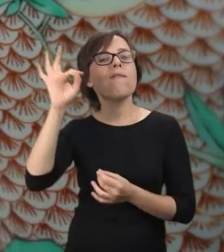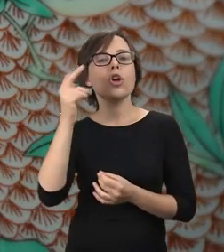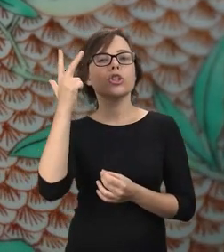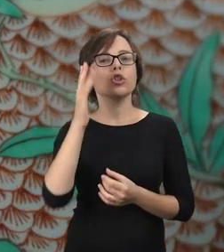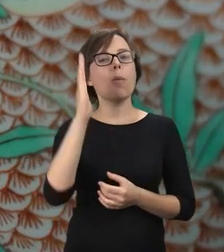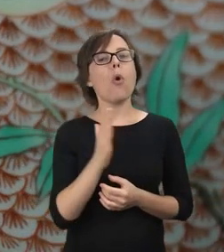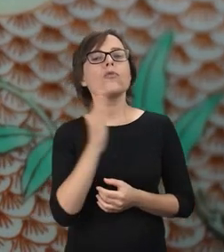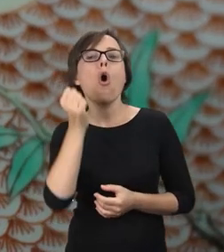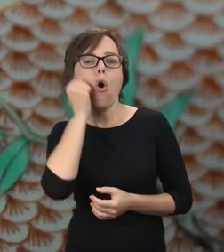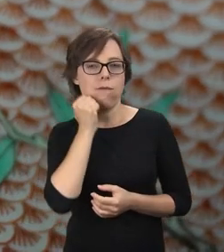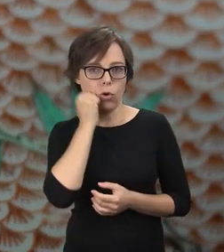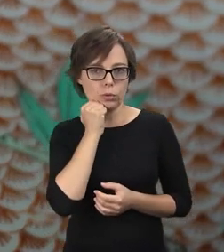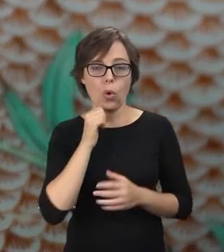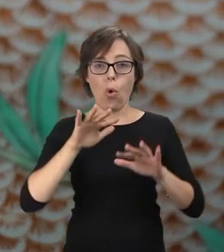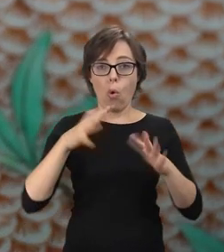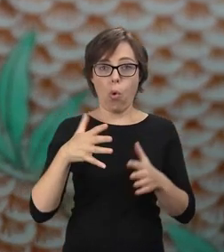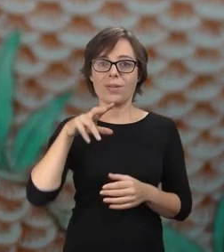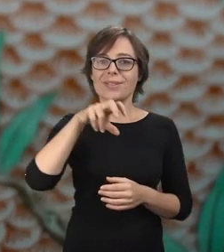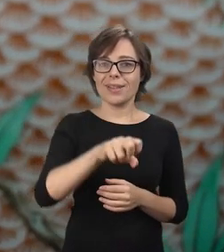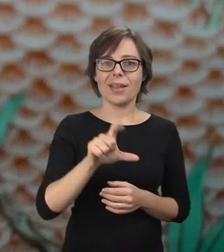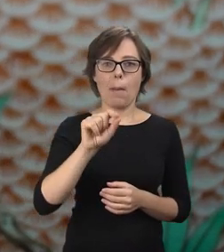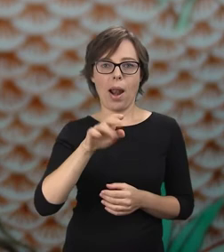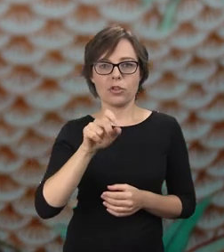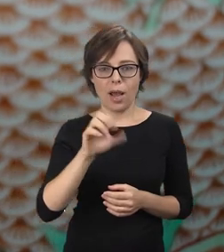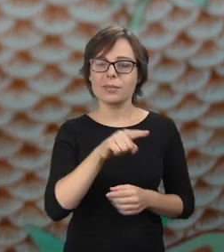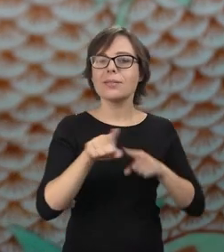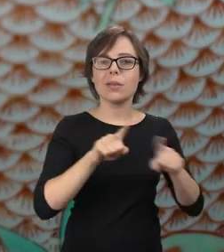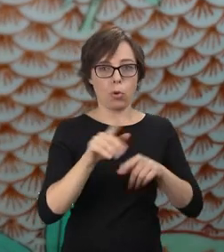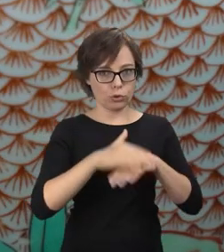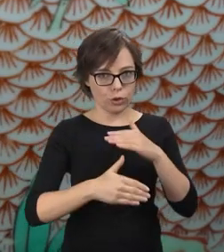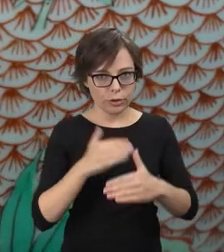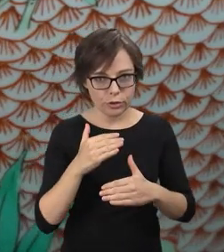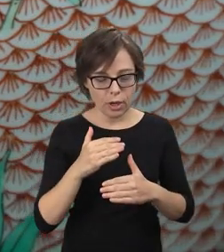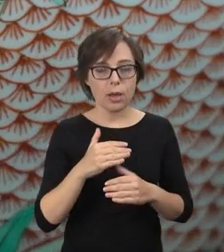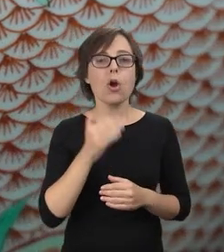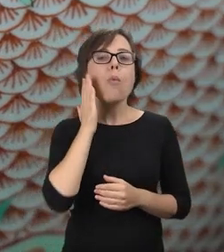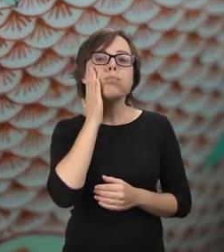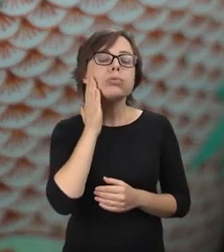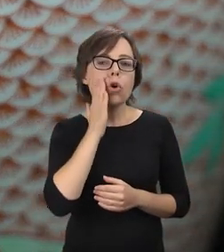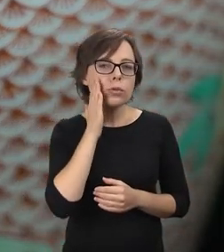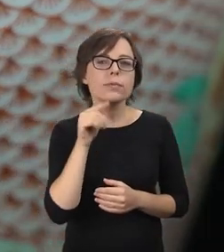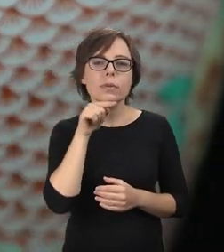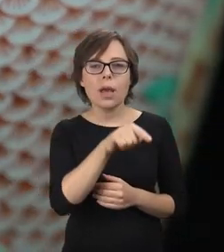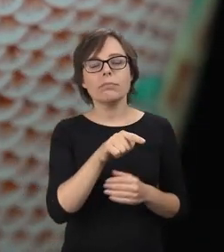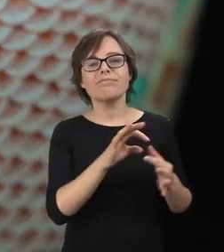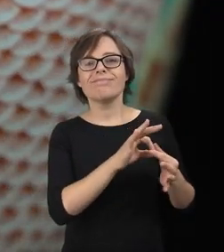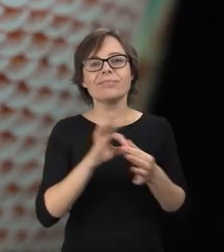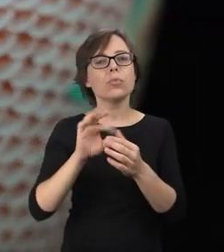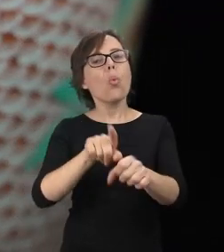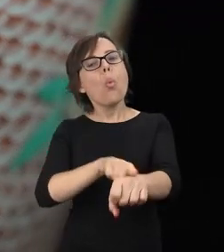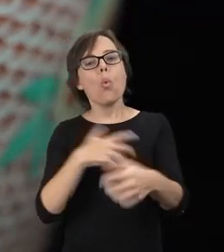trzy błogosławione owoce. Jest to cytryna palczasta, symbolizująca szczęście, brzoskwinia, która mówi nam